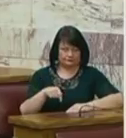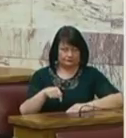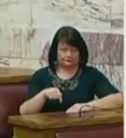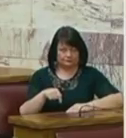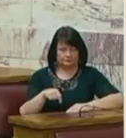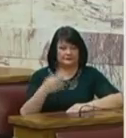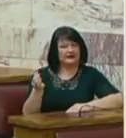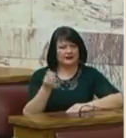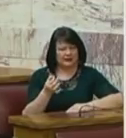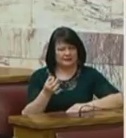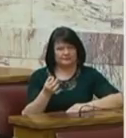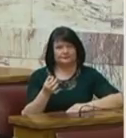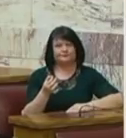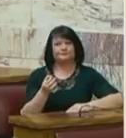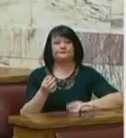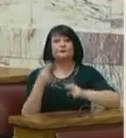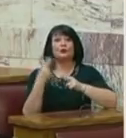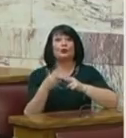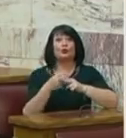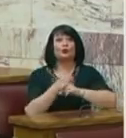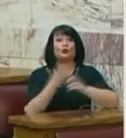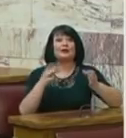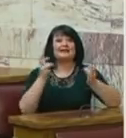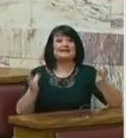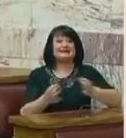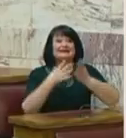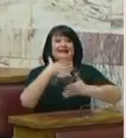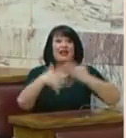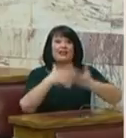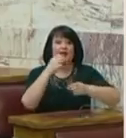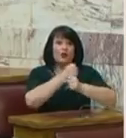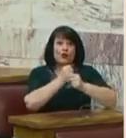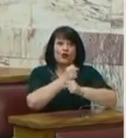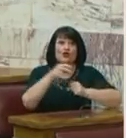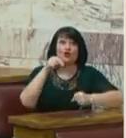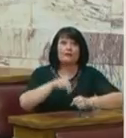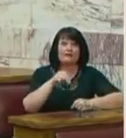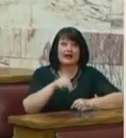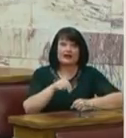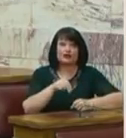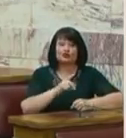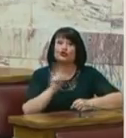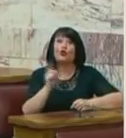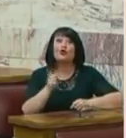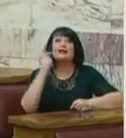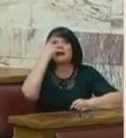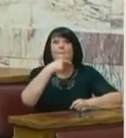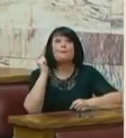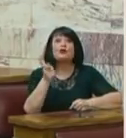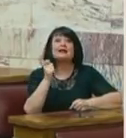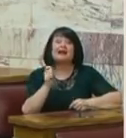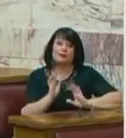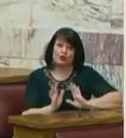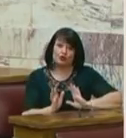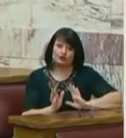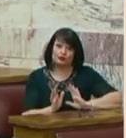είπε «Το μεγαλύτερο σκάνδαλο όλων των εποχών είναι η Νοβάρτης, αλλά όχι για πολιτικά πρόσωπα.